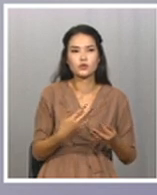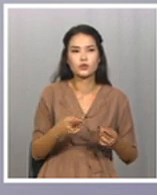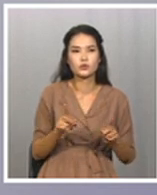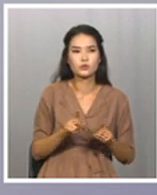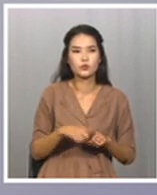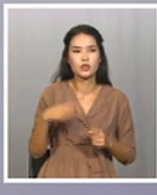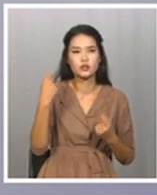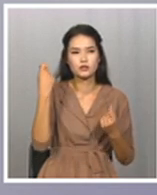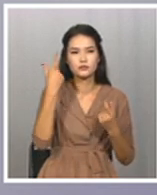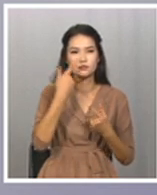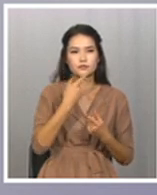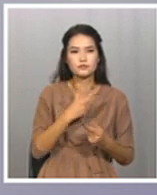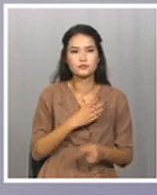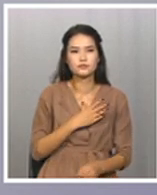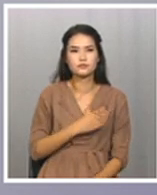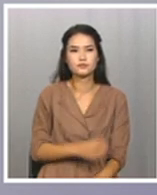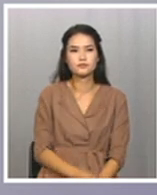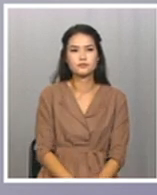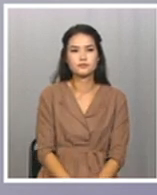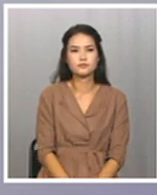туралы мәлімет алдыңыз.